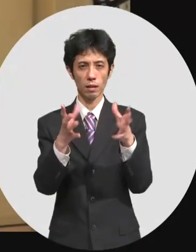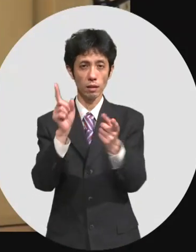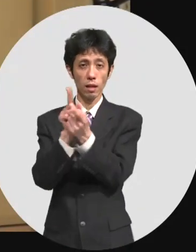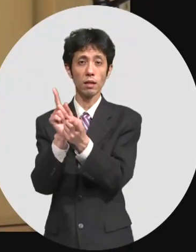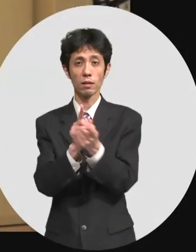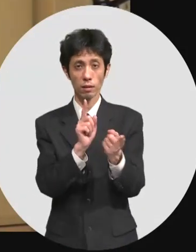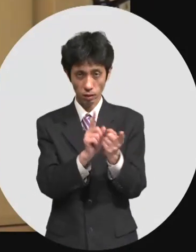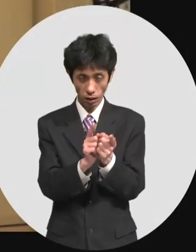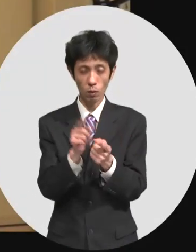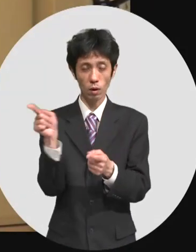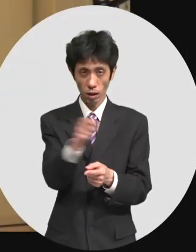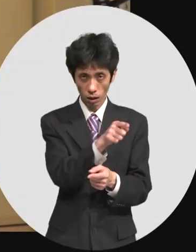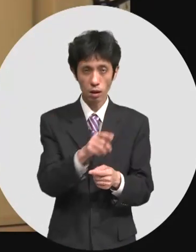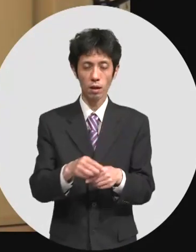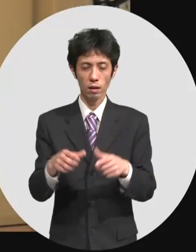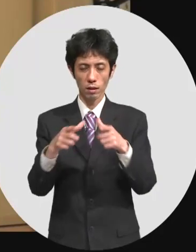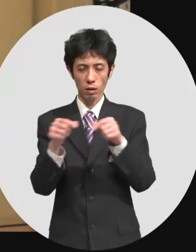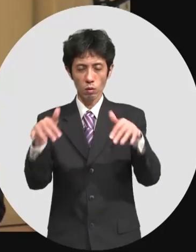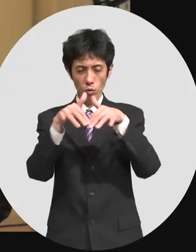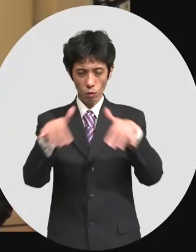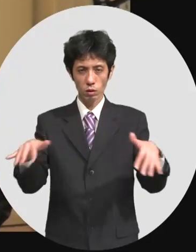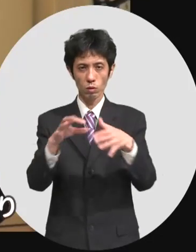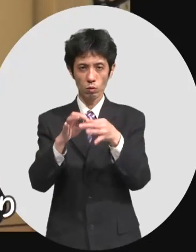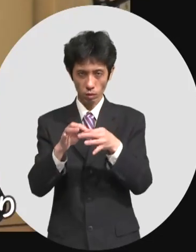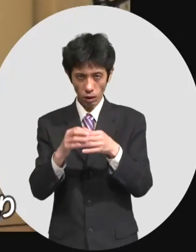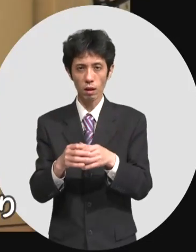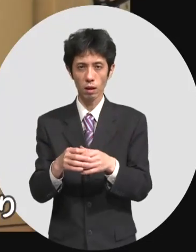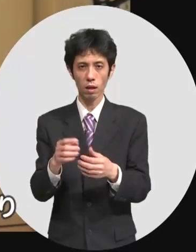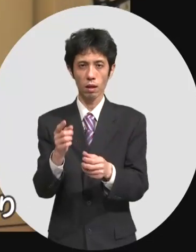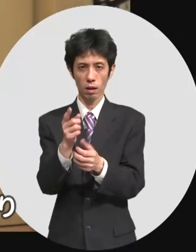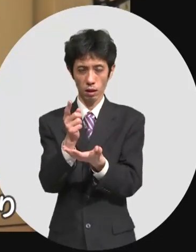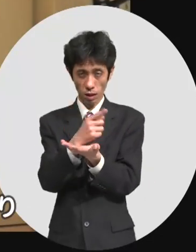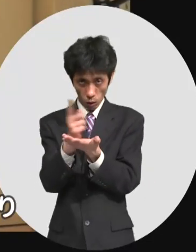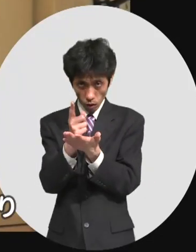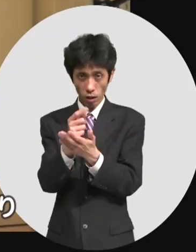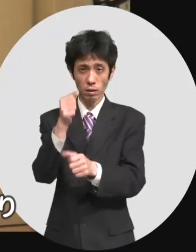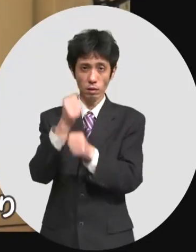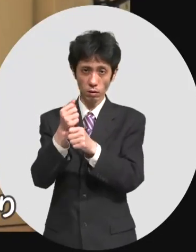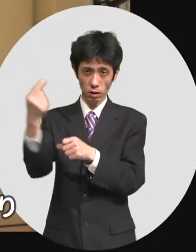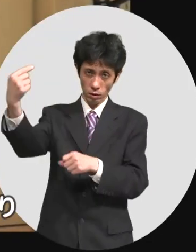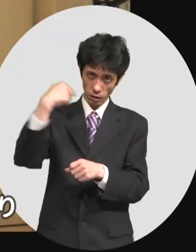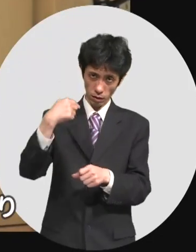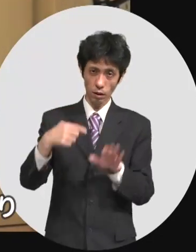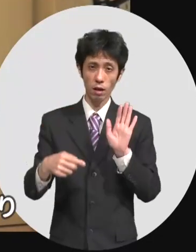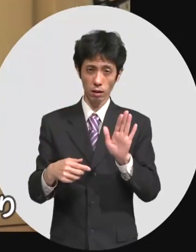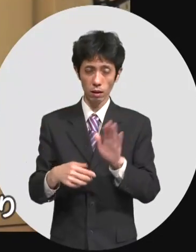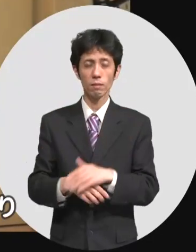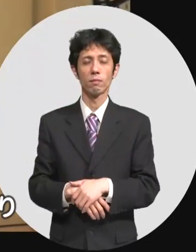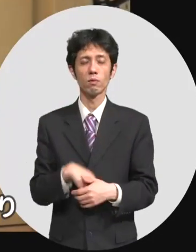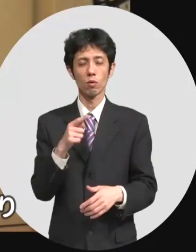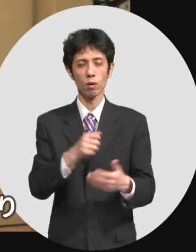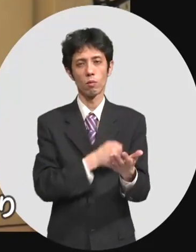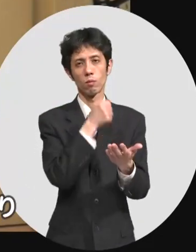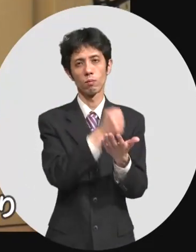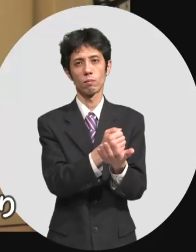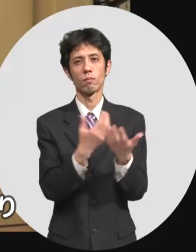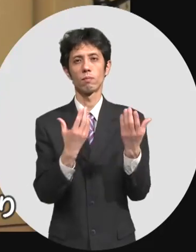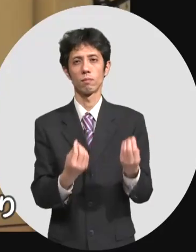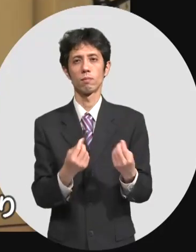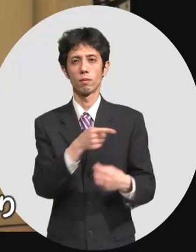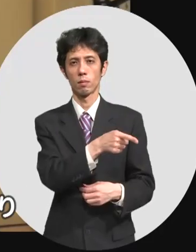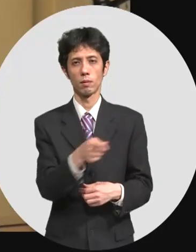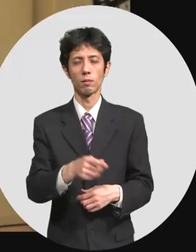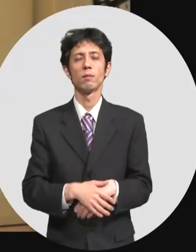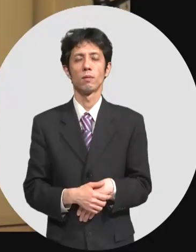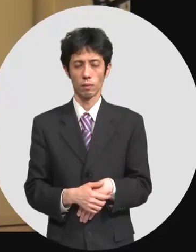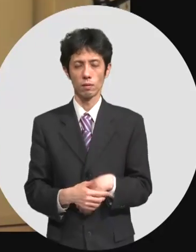関係団体に対しまして、所管の省庁から全国組織についてガイドラインの作成が来ておりまして、それがもうすでにできております